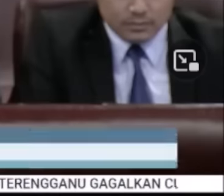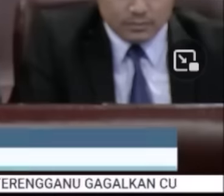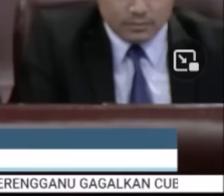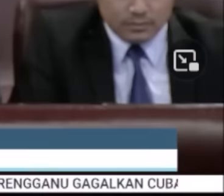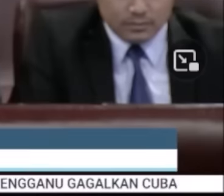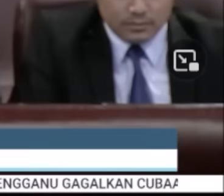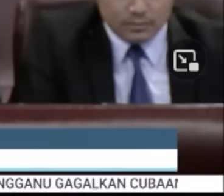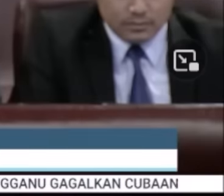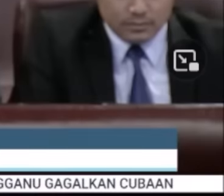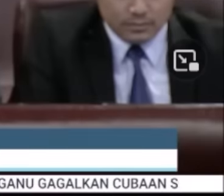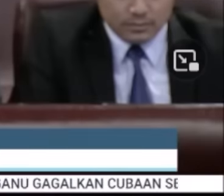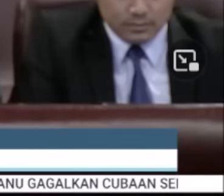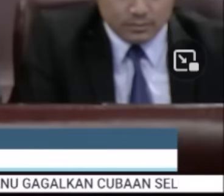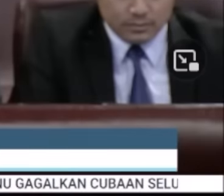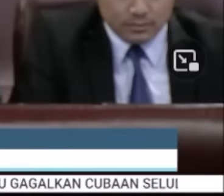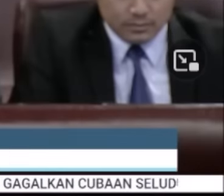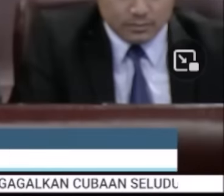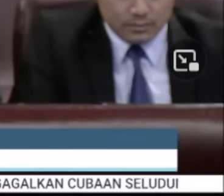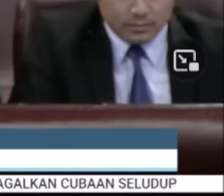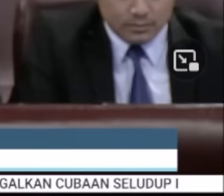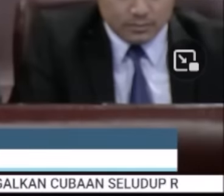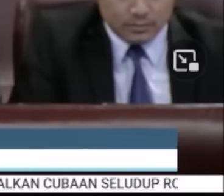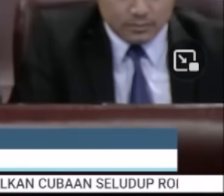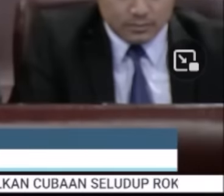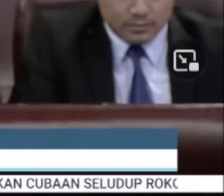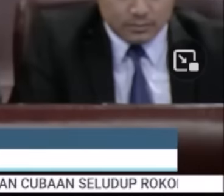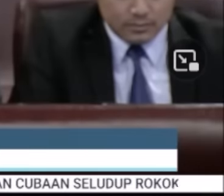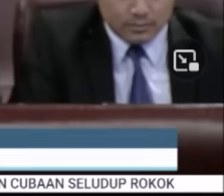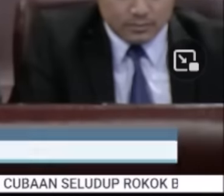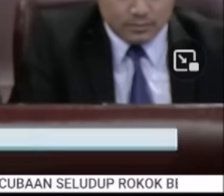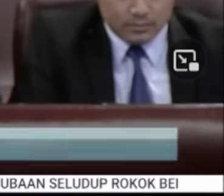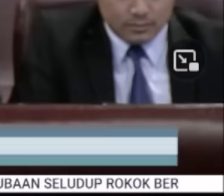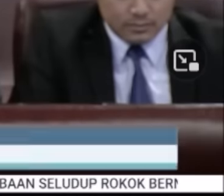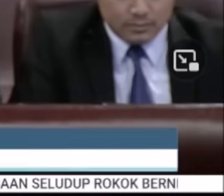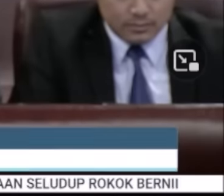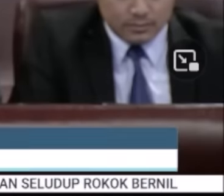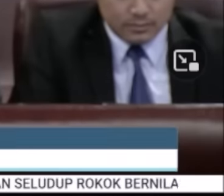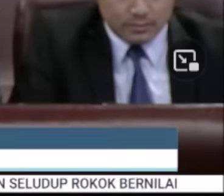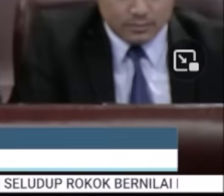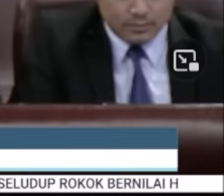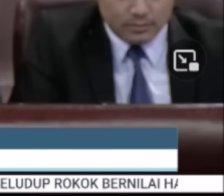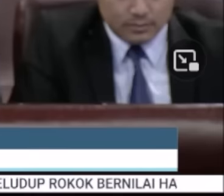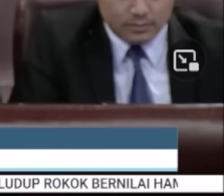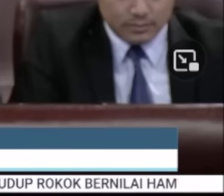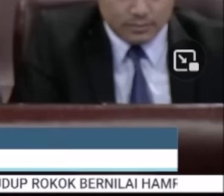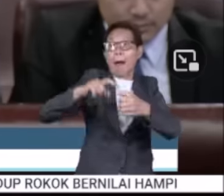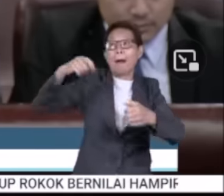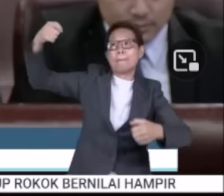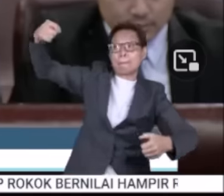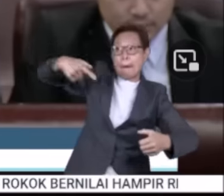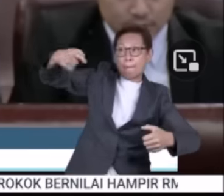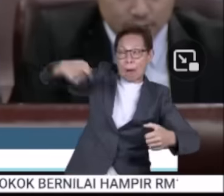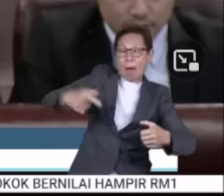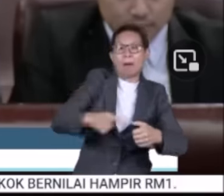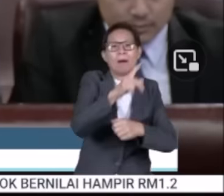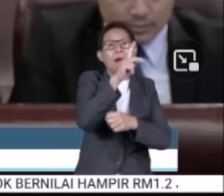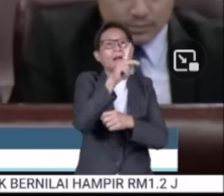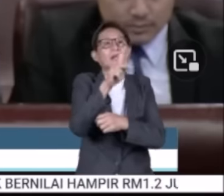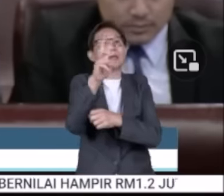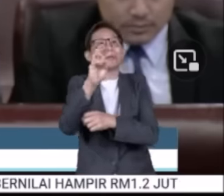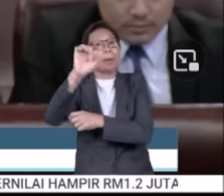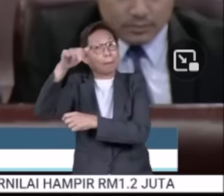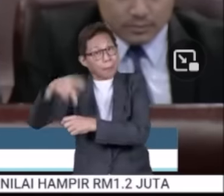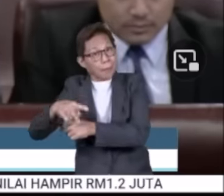Minggu sudah saya melawat satu agensi di bawah Kementerian Kewangan yang amat penting mengenai pencen, iaitu kumpulan wang